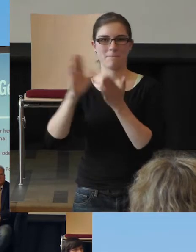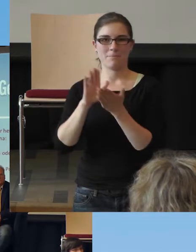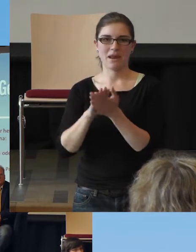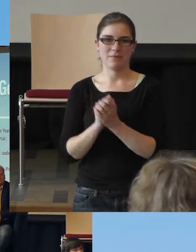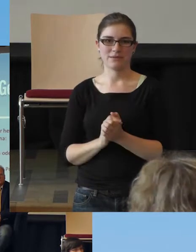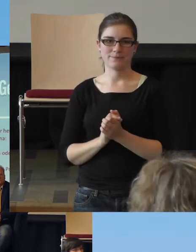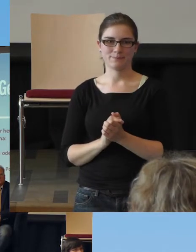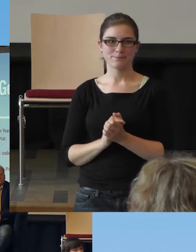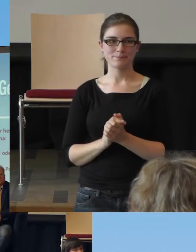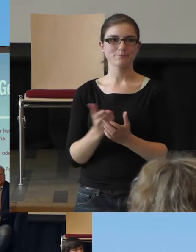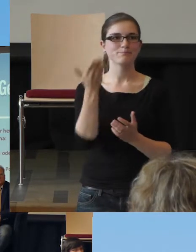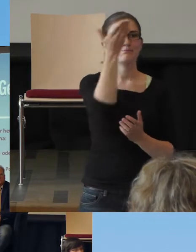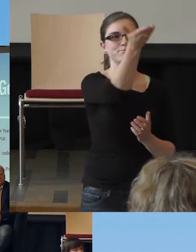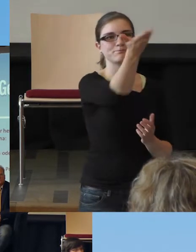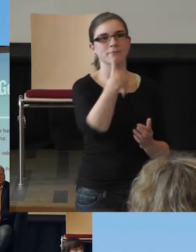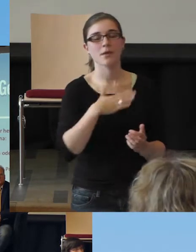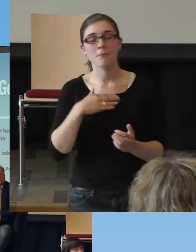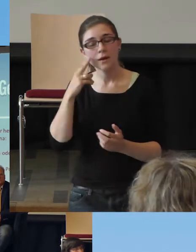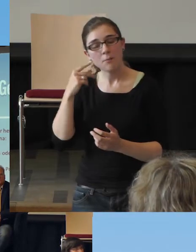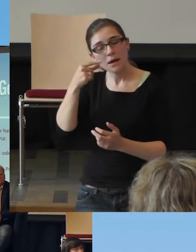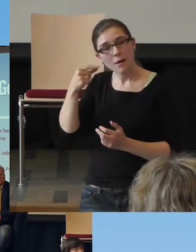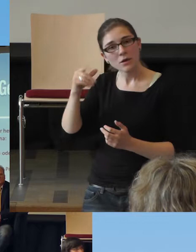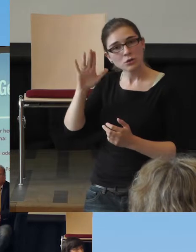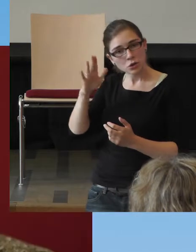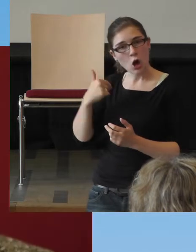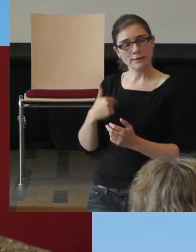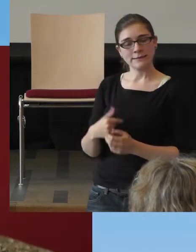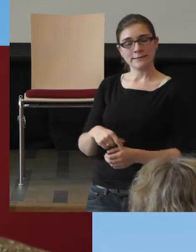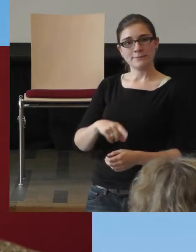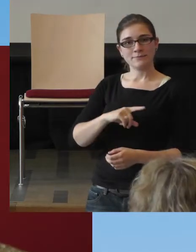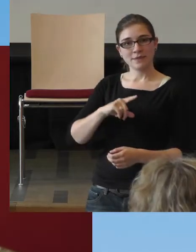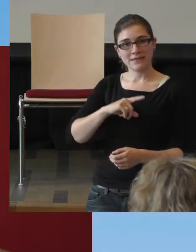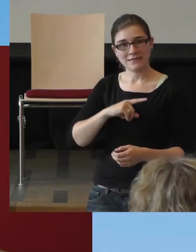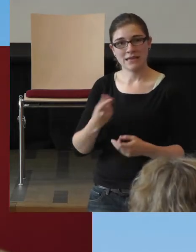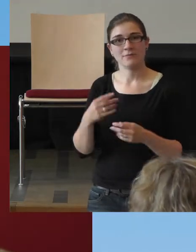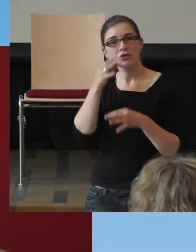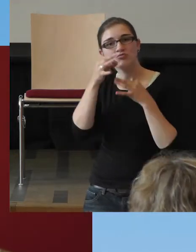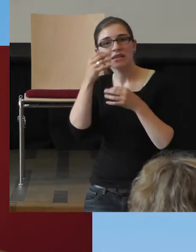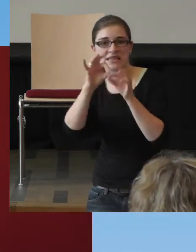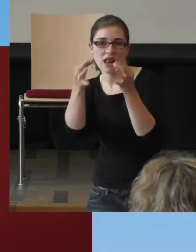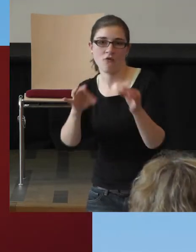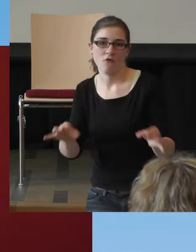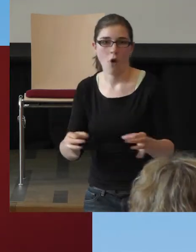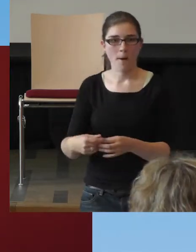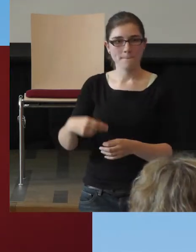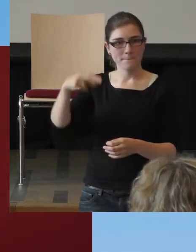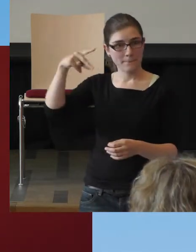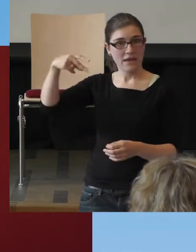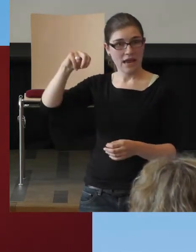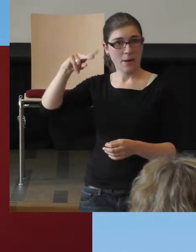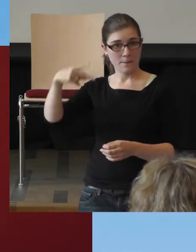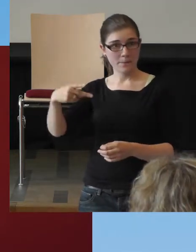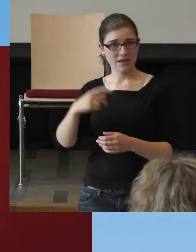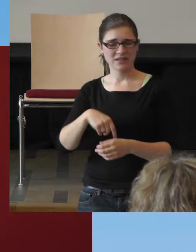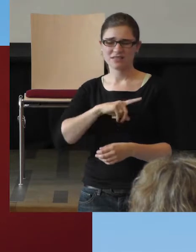Tag, mein Name ist Gabriele Schlott, ich habe eine gesicherte Small and Large Fiber Neuropathie, ich leide unter einer sehr